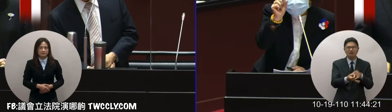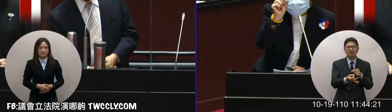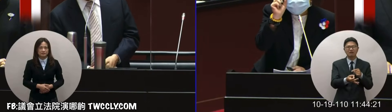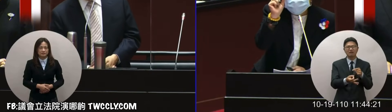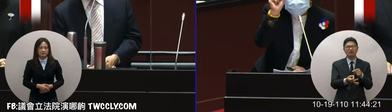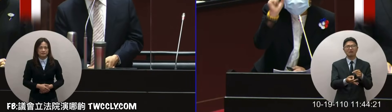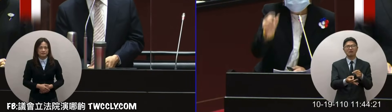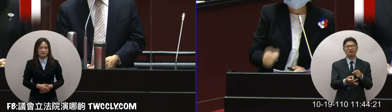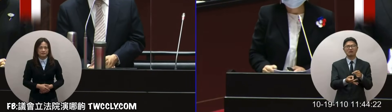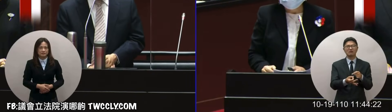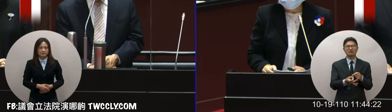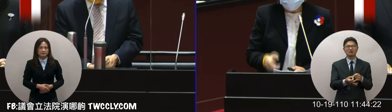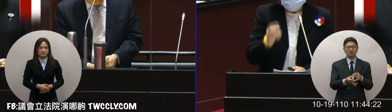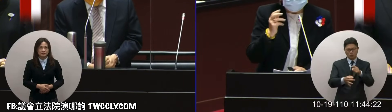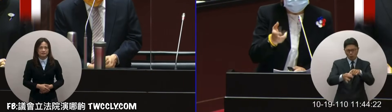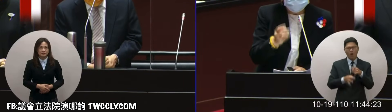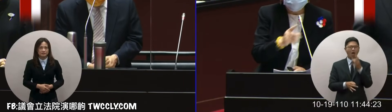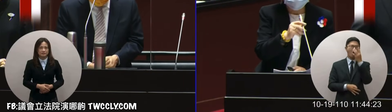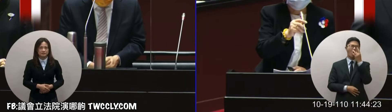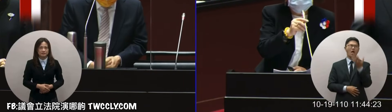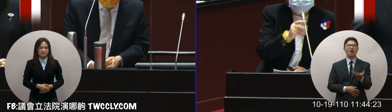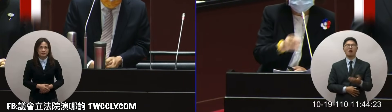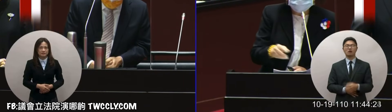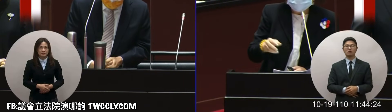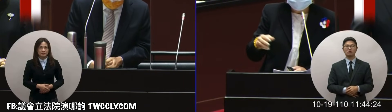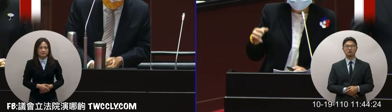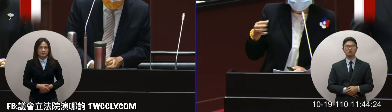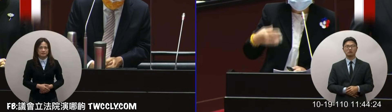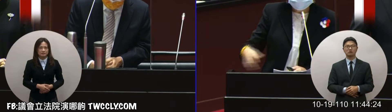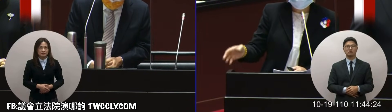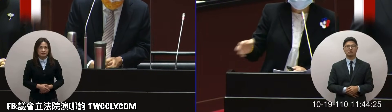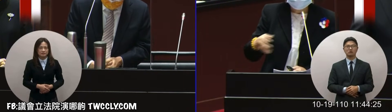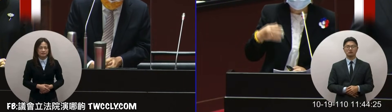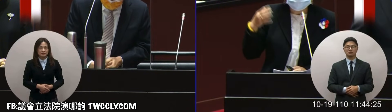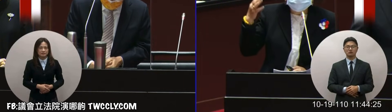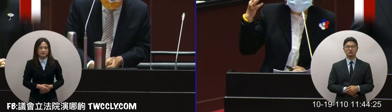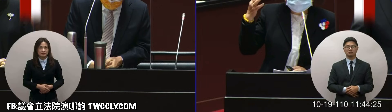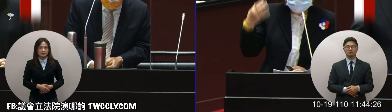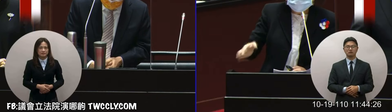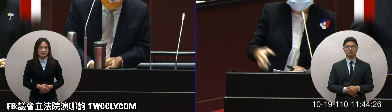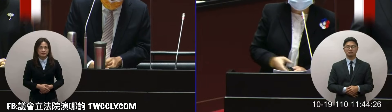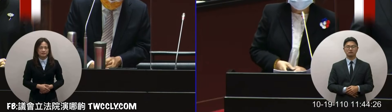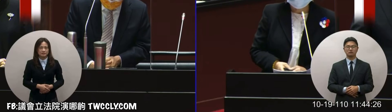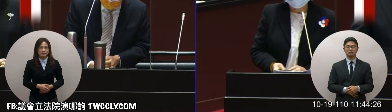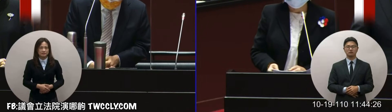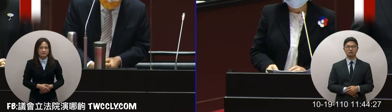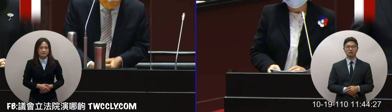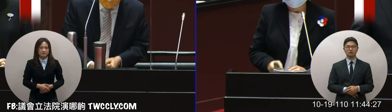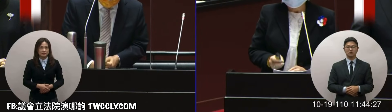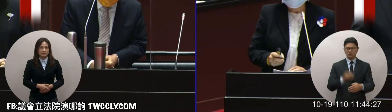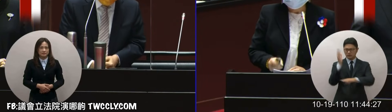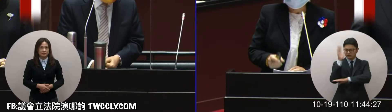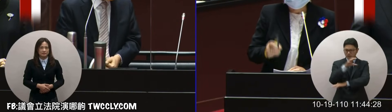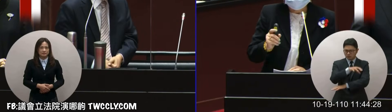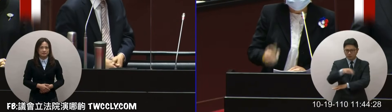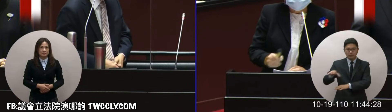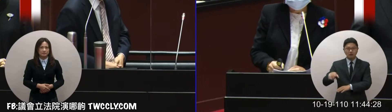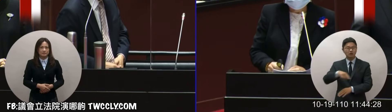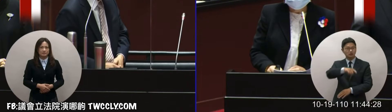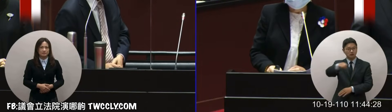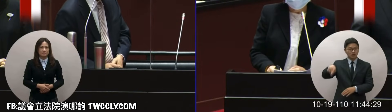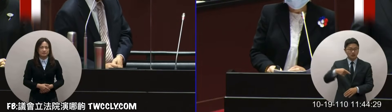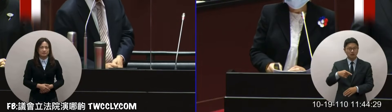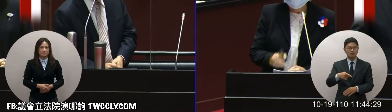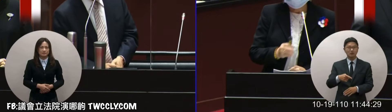个钱一点点都赚不到。可是我们为什么对于我们这些部会哈，在这些限